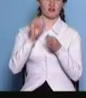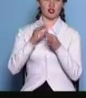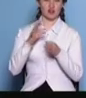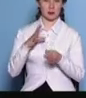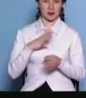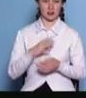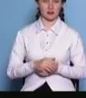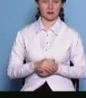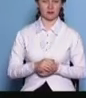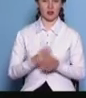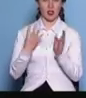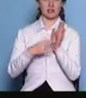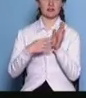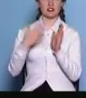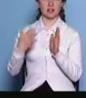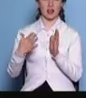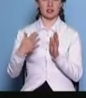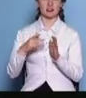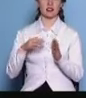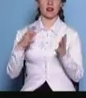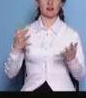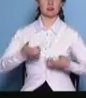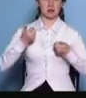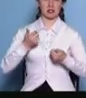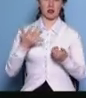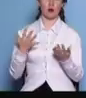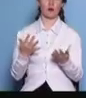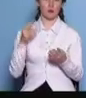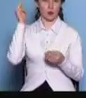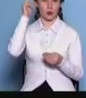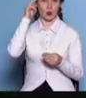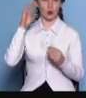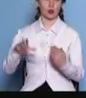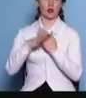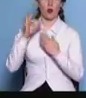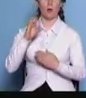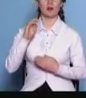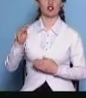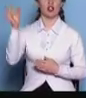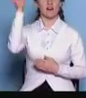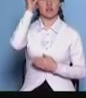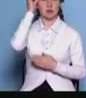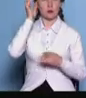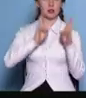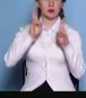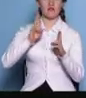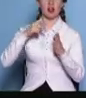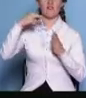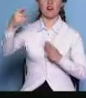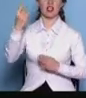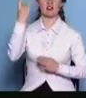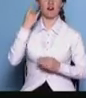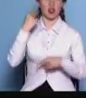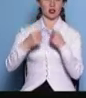щеку. Девятикласснику выбраться из обвалившегося дома помогли уроки ОБЖ. Вспомнил правила: дверь завалена, выход в окне. Благо,